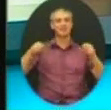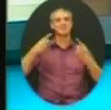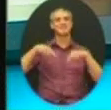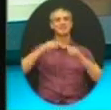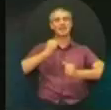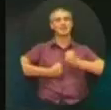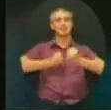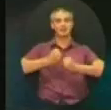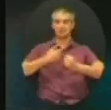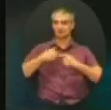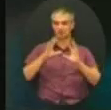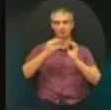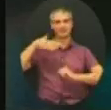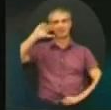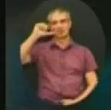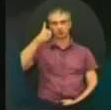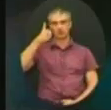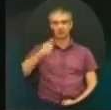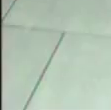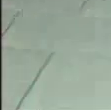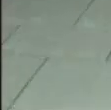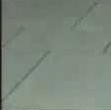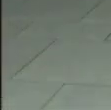מרץ. ואנחנו עם הקריאה הראשונה.